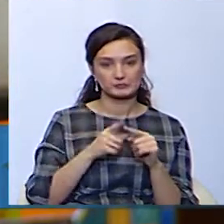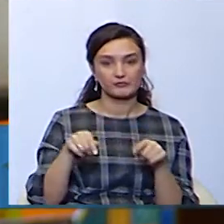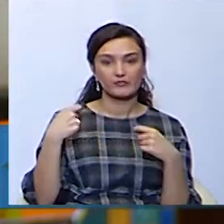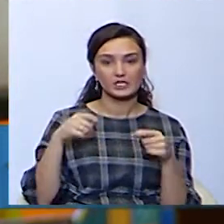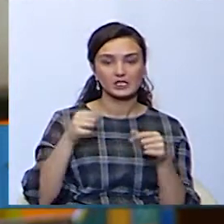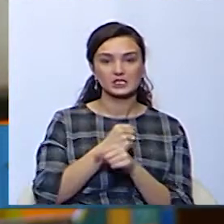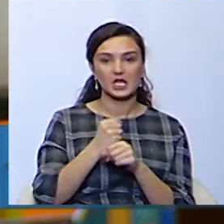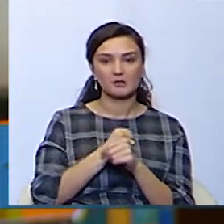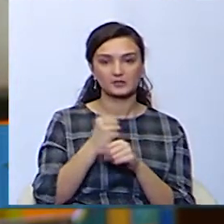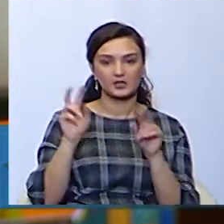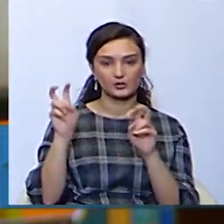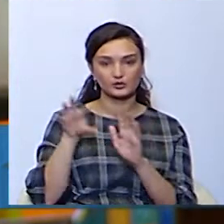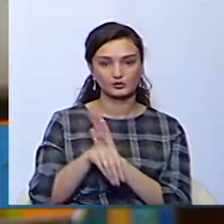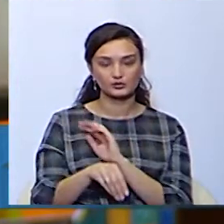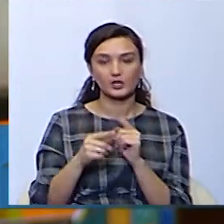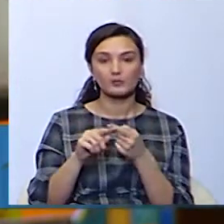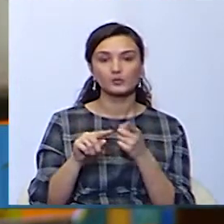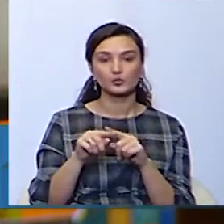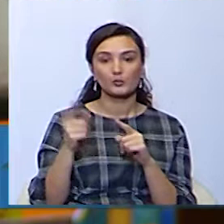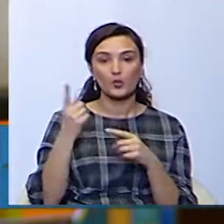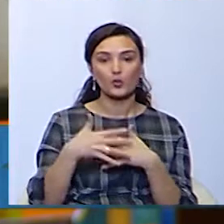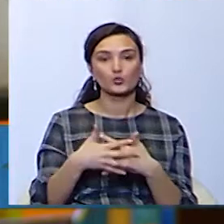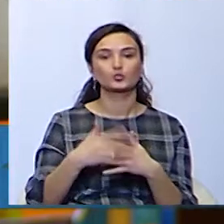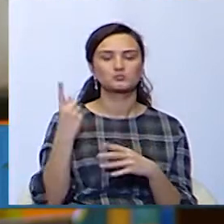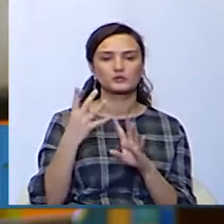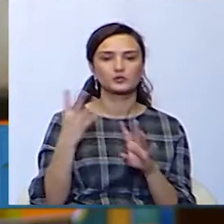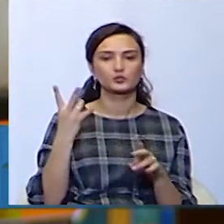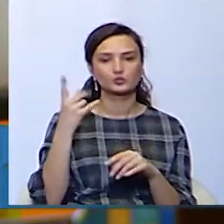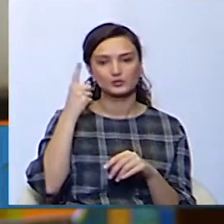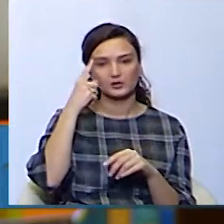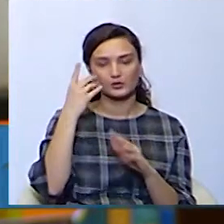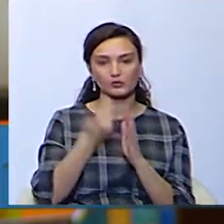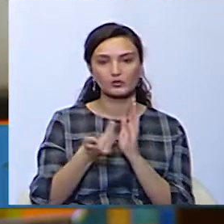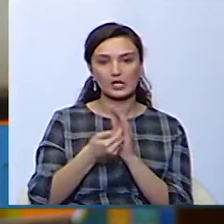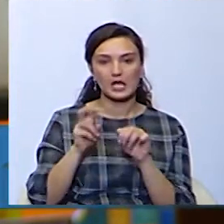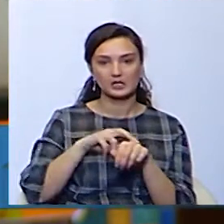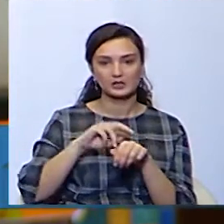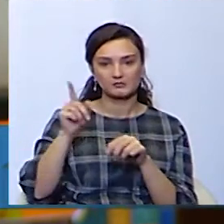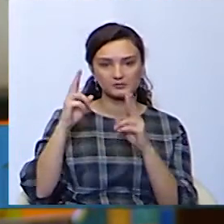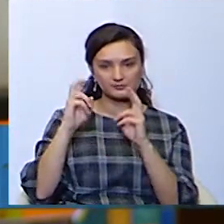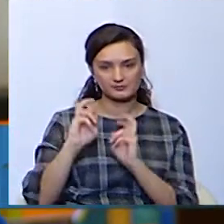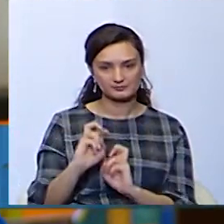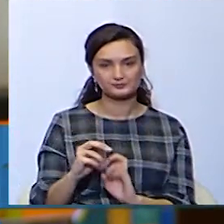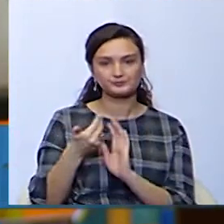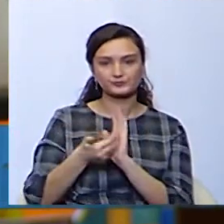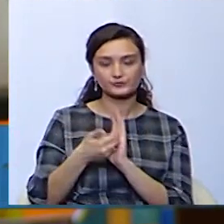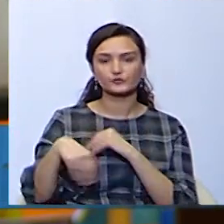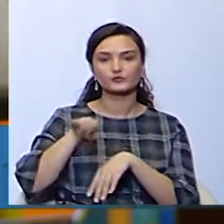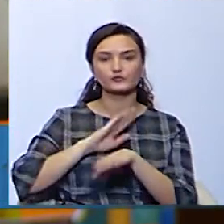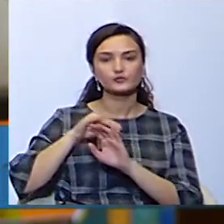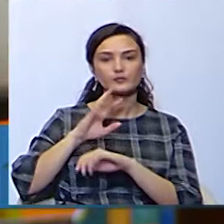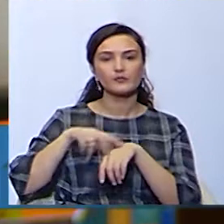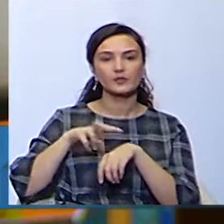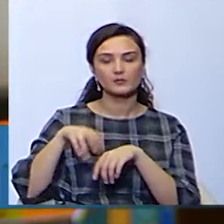იყიდება სააფთიაქო ქსელში. ამიტომ ორსულმა პირველ რიგში აუცილებლად უნდა გაიაროს კონსულტირება ექიმთან, მას სრულად მიაწოდოს